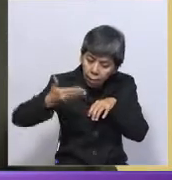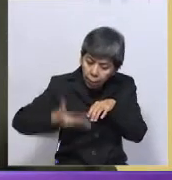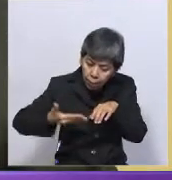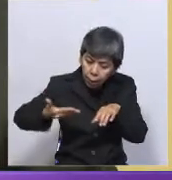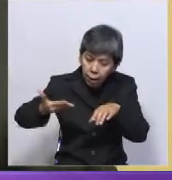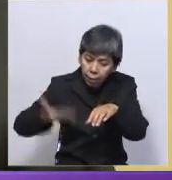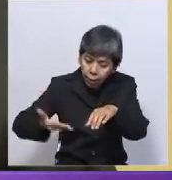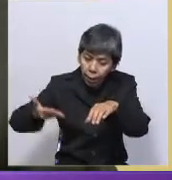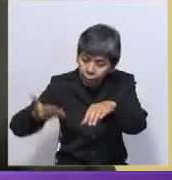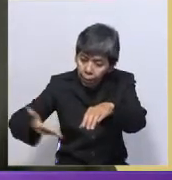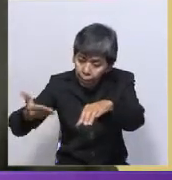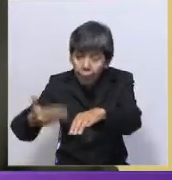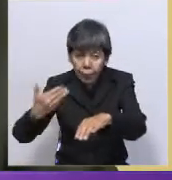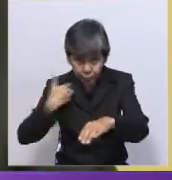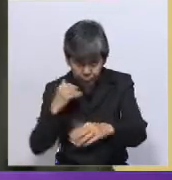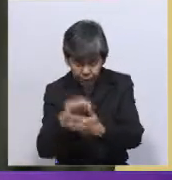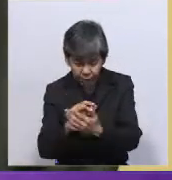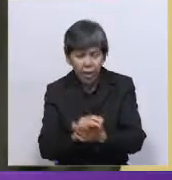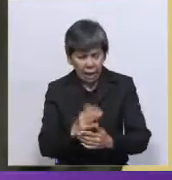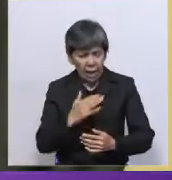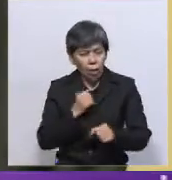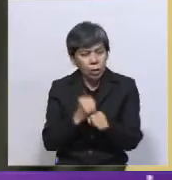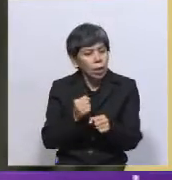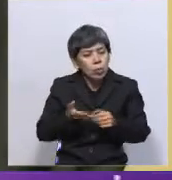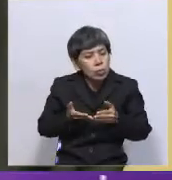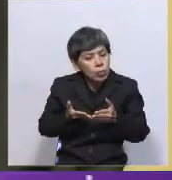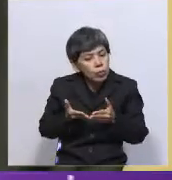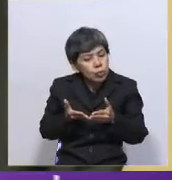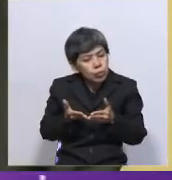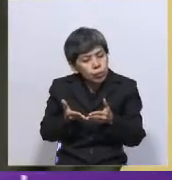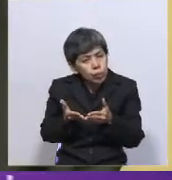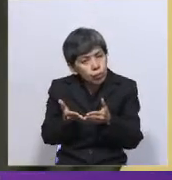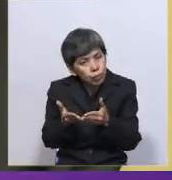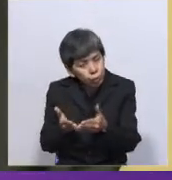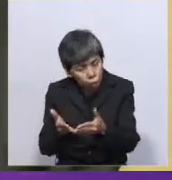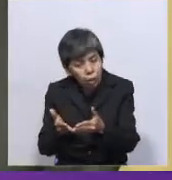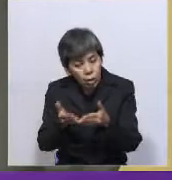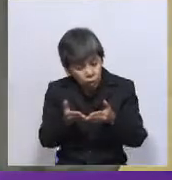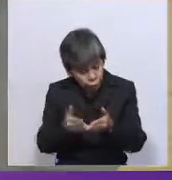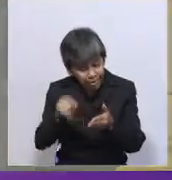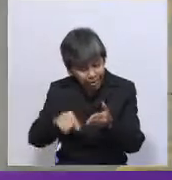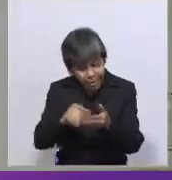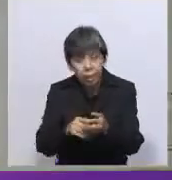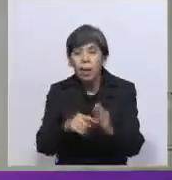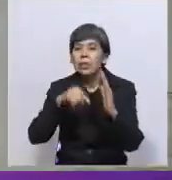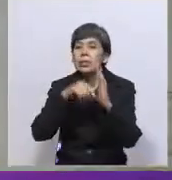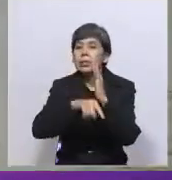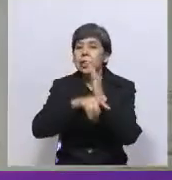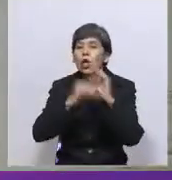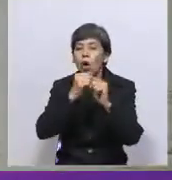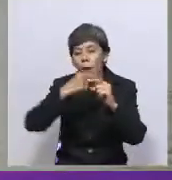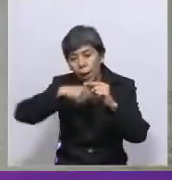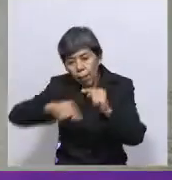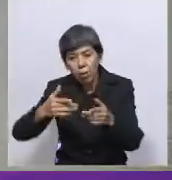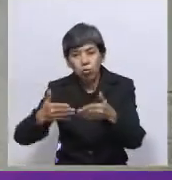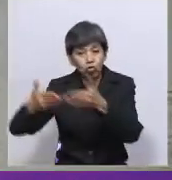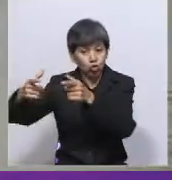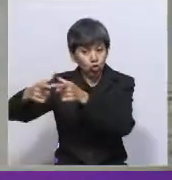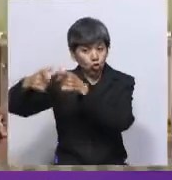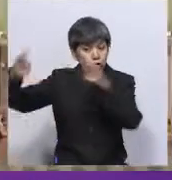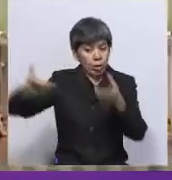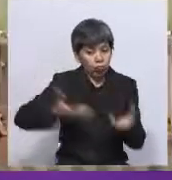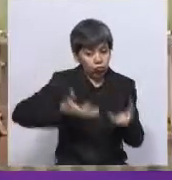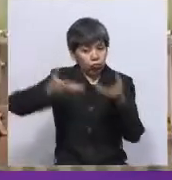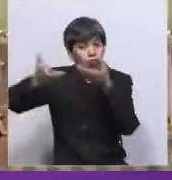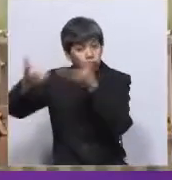ระยะใน2แม่น้ำนี้ก็ขนส่งไปที่ชายฝั่งหรือไปที่แหลมฉบังแล้วก็ขึ้นเรือใหญ่ถามว่